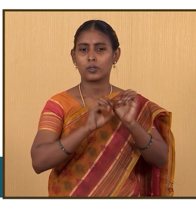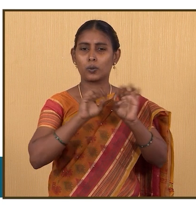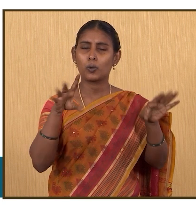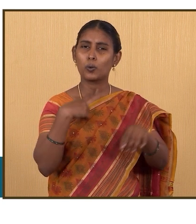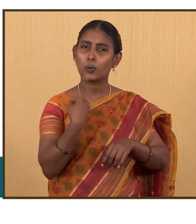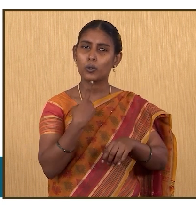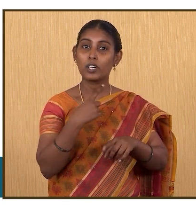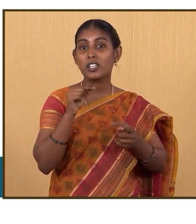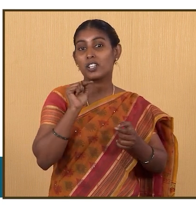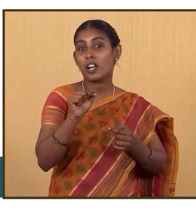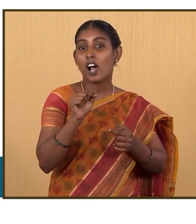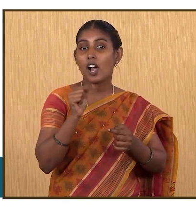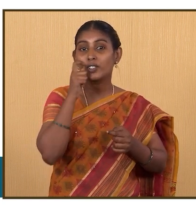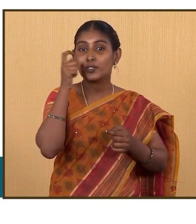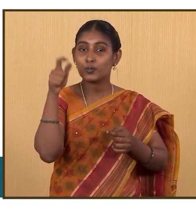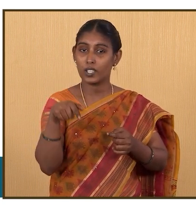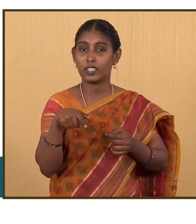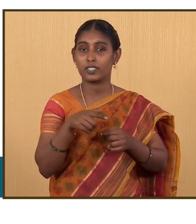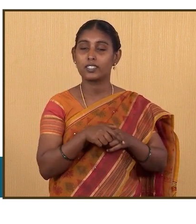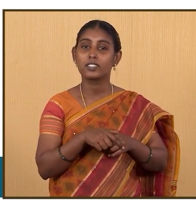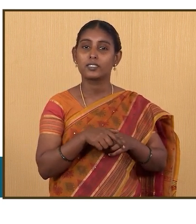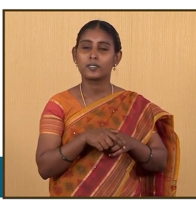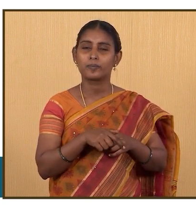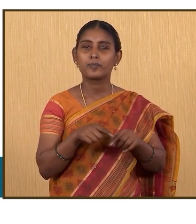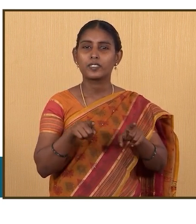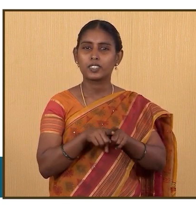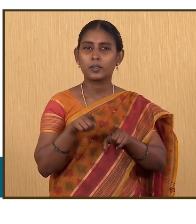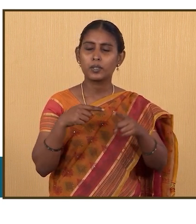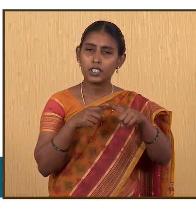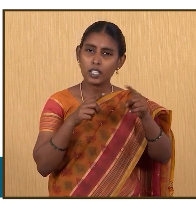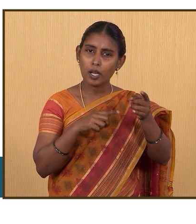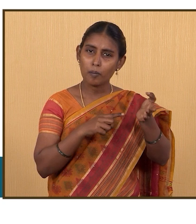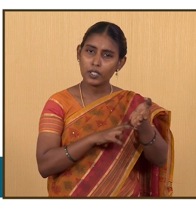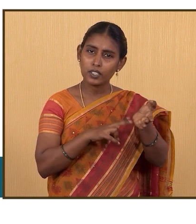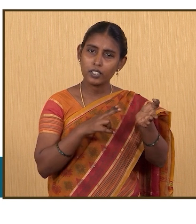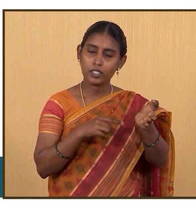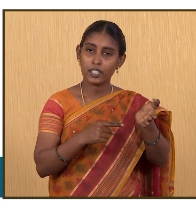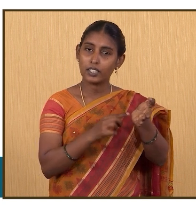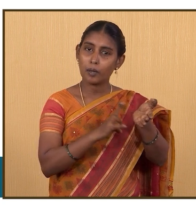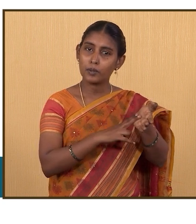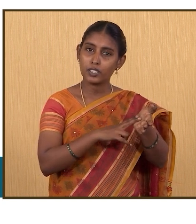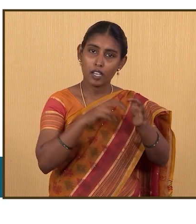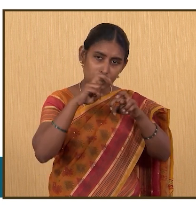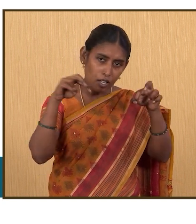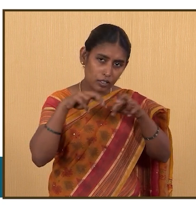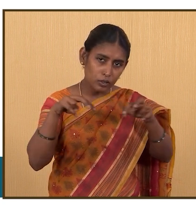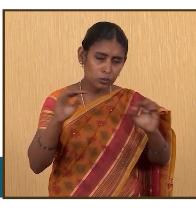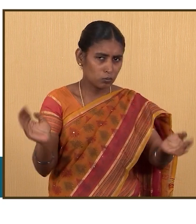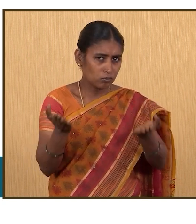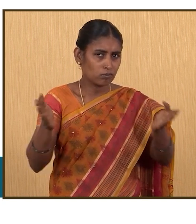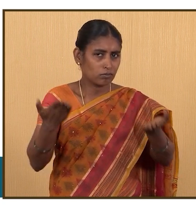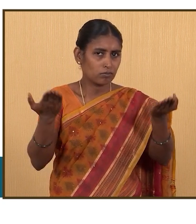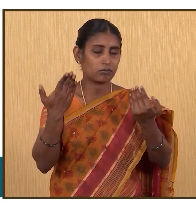டாட்வெல். இந்த டாட்வெல் வரலாற்று ஆராய்ச்சிகளை ஊக்குவிப்பதில் மிக முக்கிய